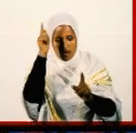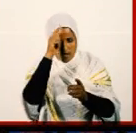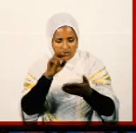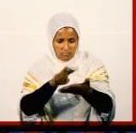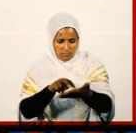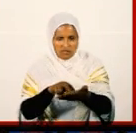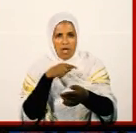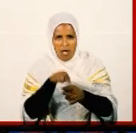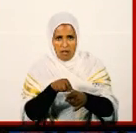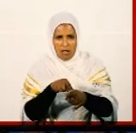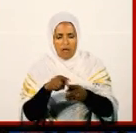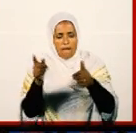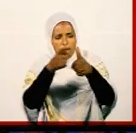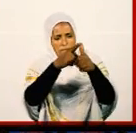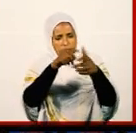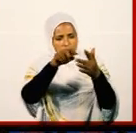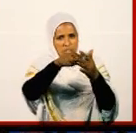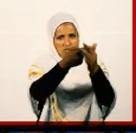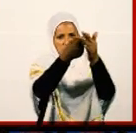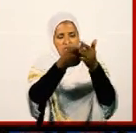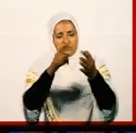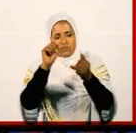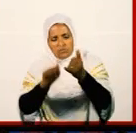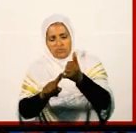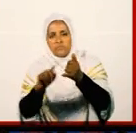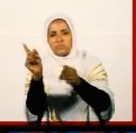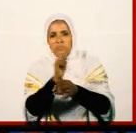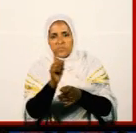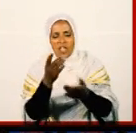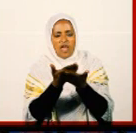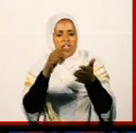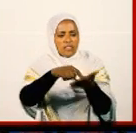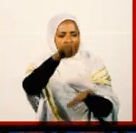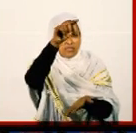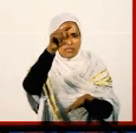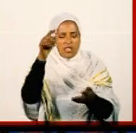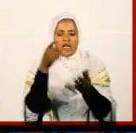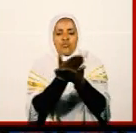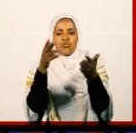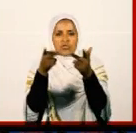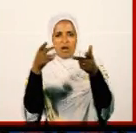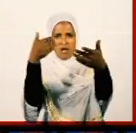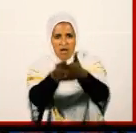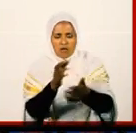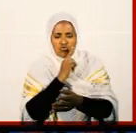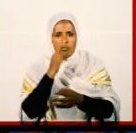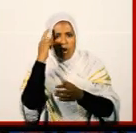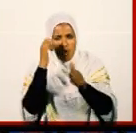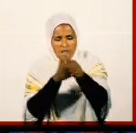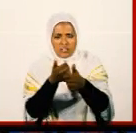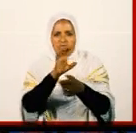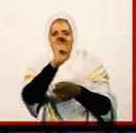እኮ መነሻውንም መረሻውንም ይናገራል። አብይ ጾም ከየት ተነስቶ ፋሲካው የት እንደሚደርስ፣ ጾመ ሐዋርያት ከየት ተነስቶ ፋሲካው መቼ